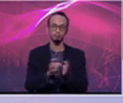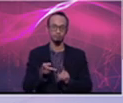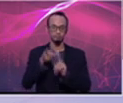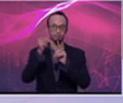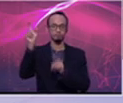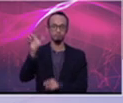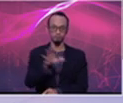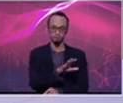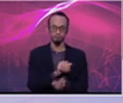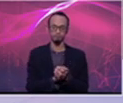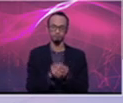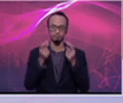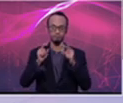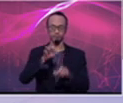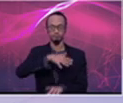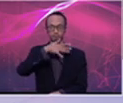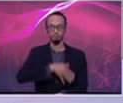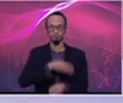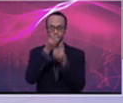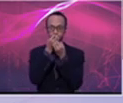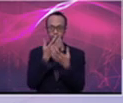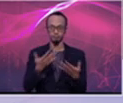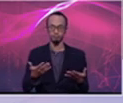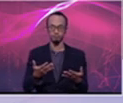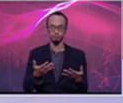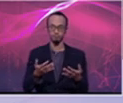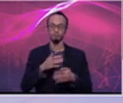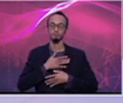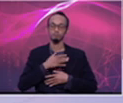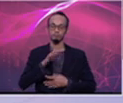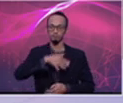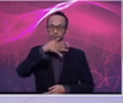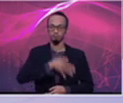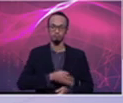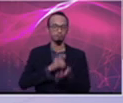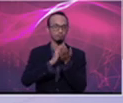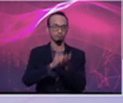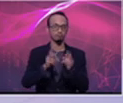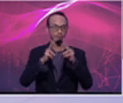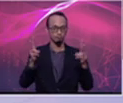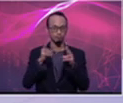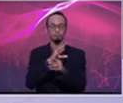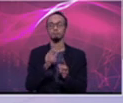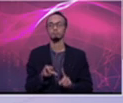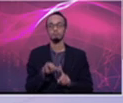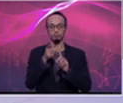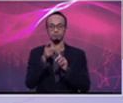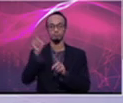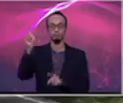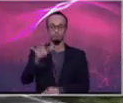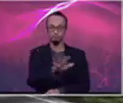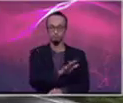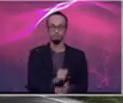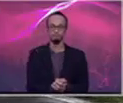Ramadan riwayat Imam Bukhari Nabi Sallallahu Alaihi Wasallam seorang yang paling Pemurah dan menjadi lebih pemurah pada bulan